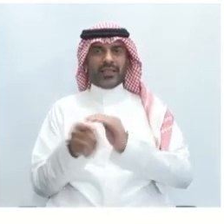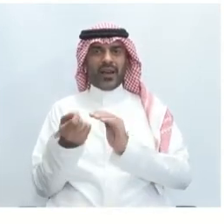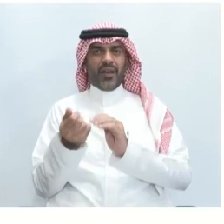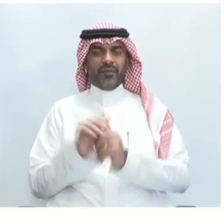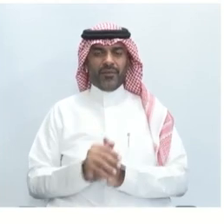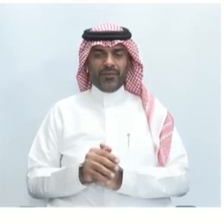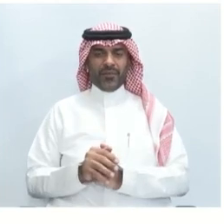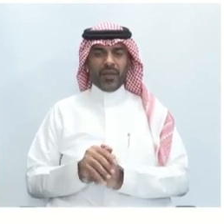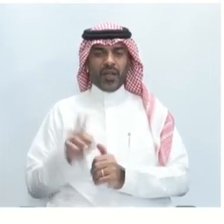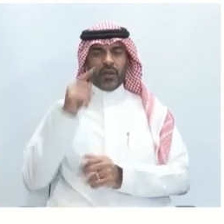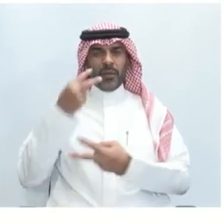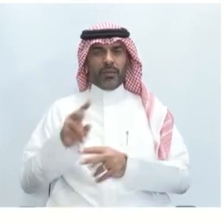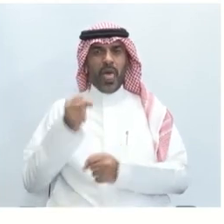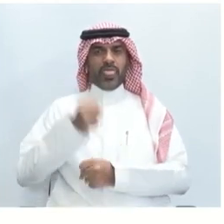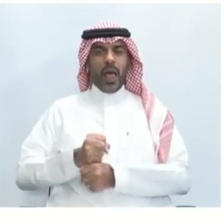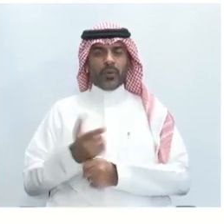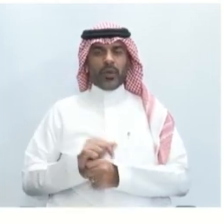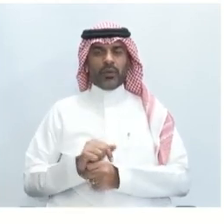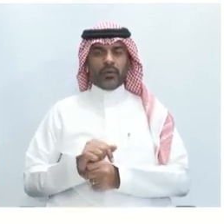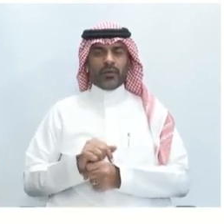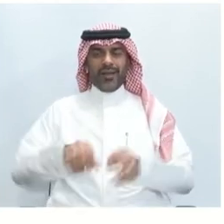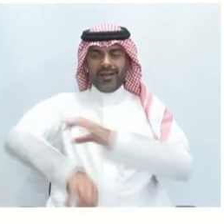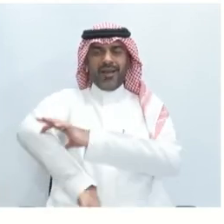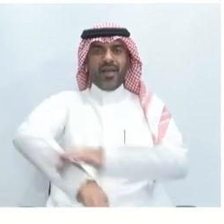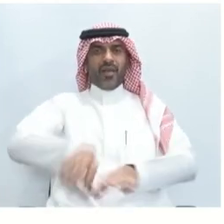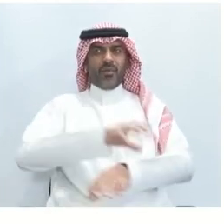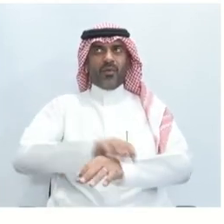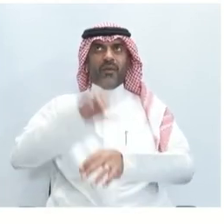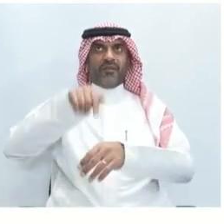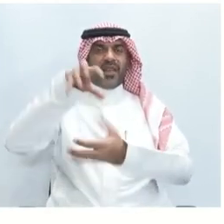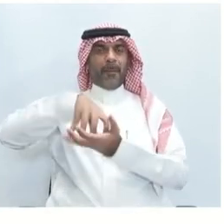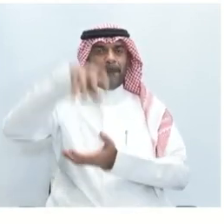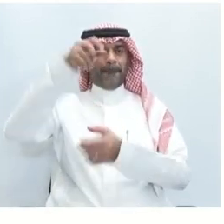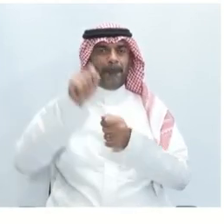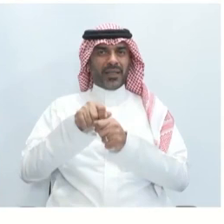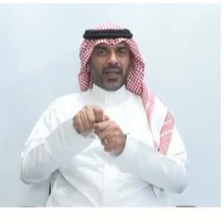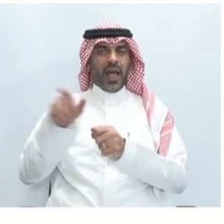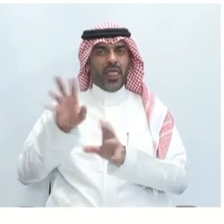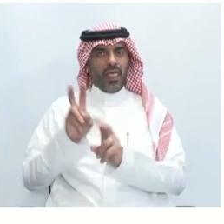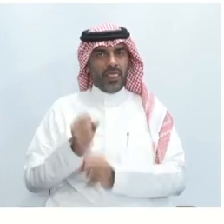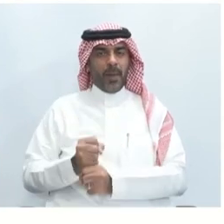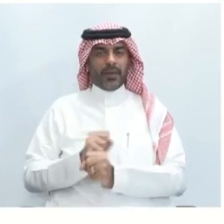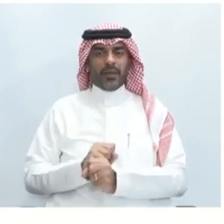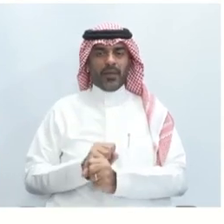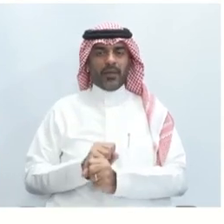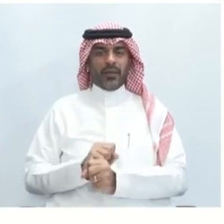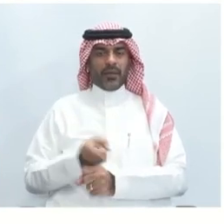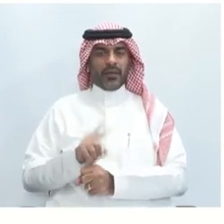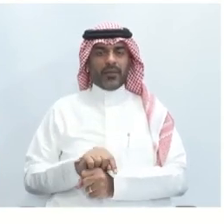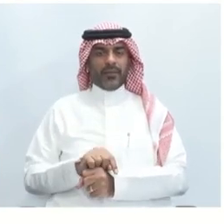الثابته احسنتم الازرع الروبوتيه في المصانع تعتبر روبوت ثابت ايضا